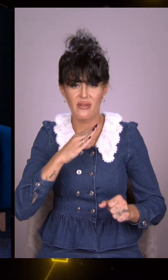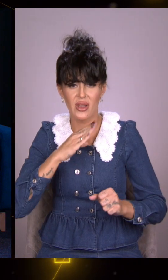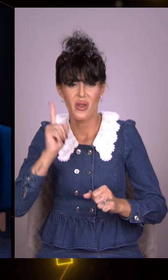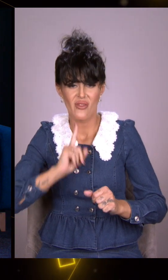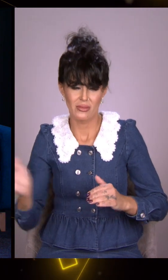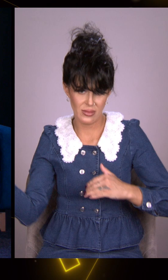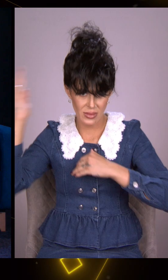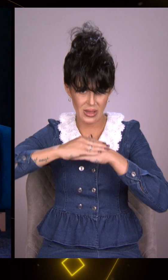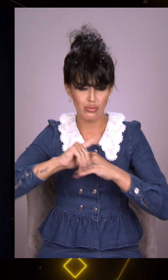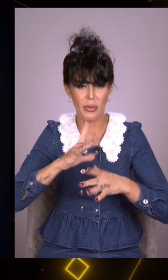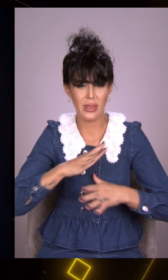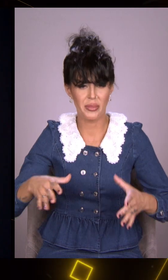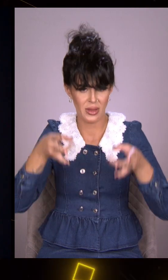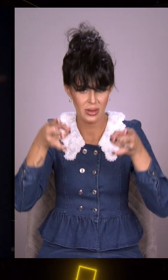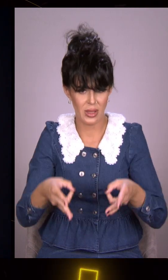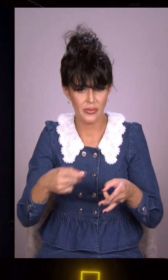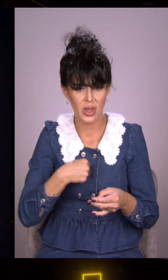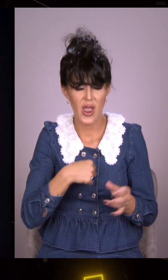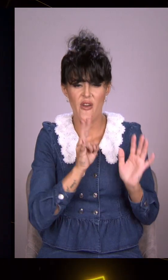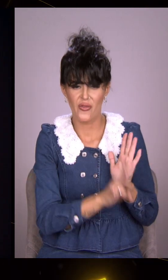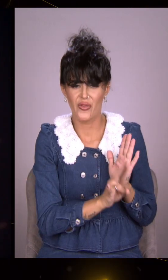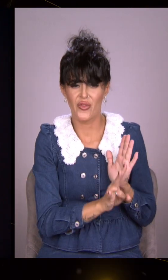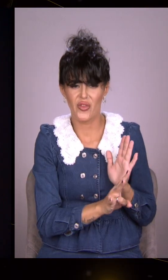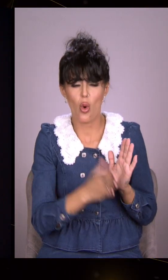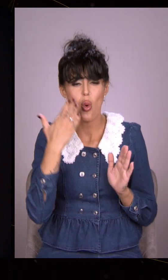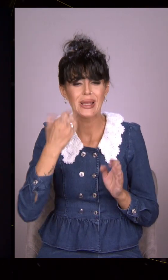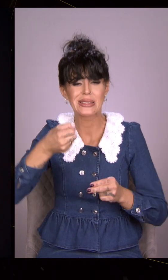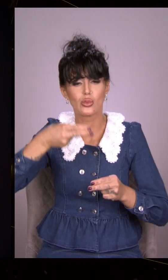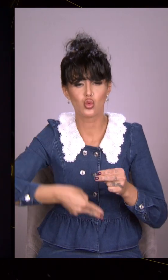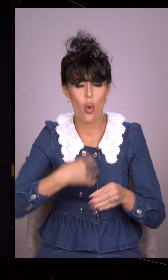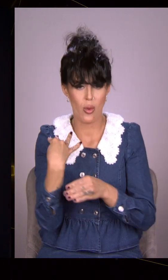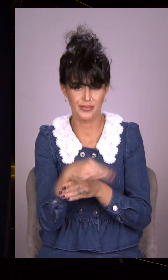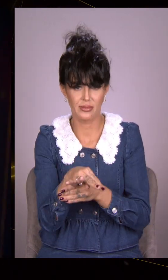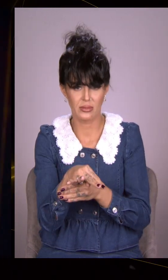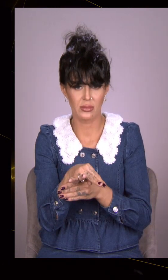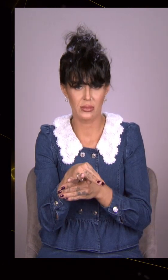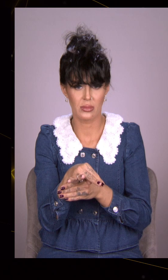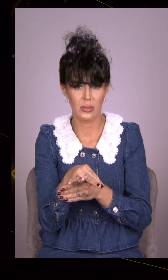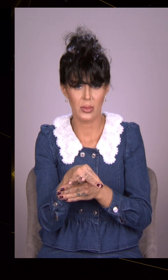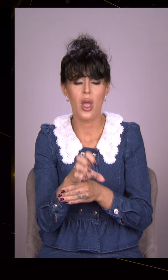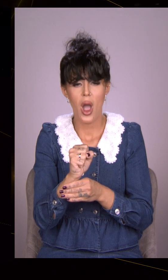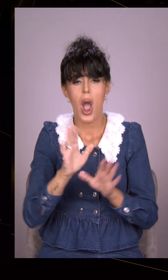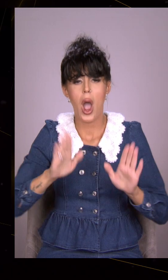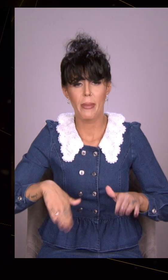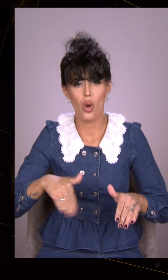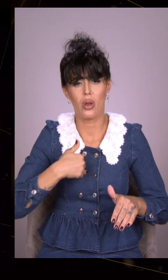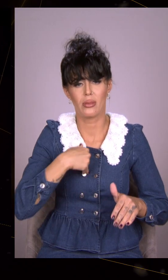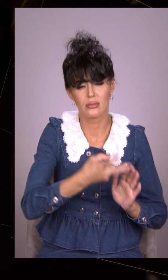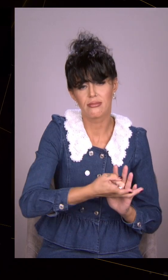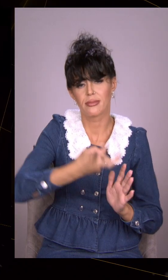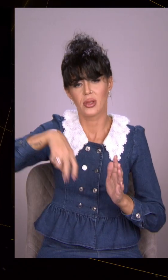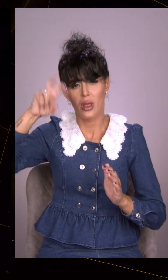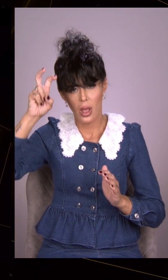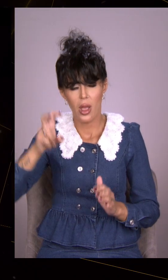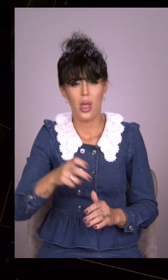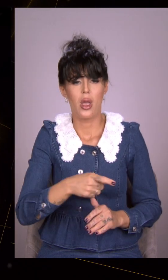погреб. Ми переждали, поки закінчили обстріл. Тоді вилізли з погреба, мене не